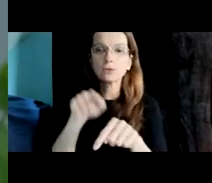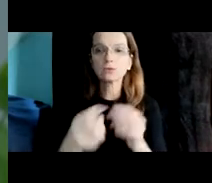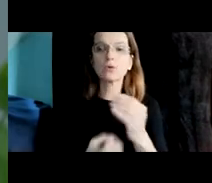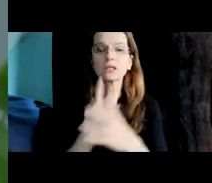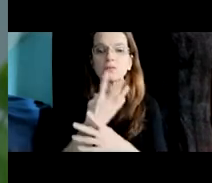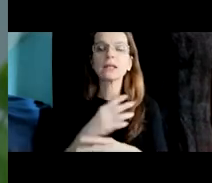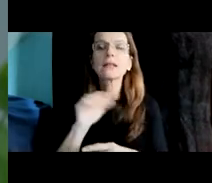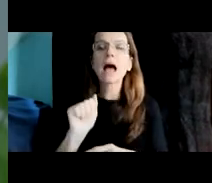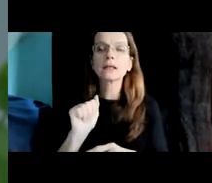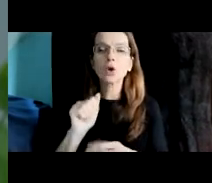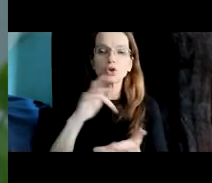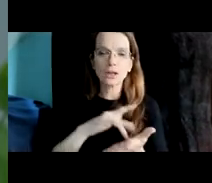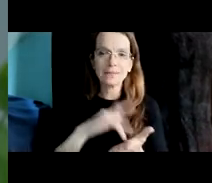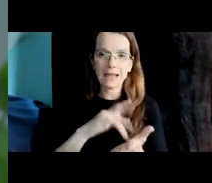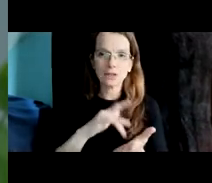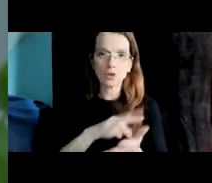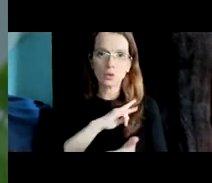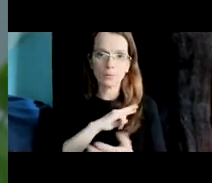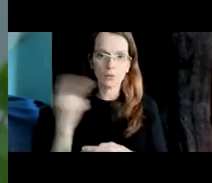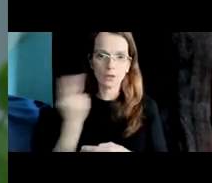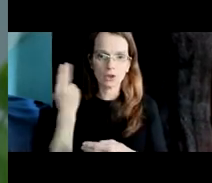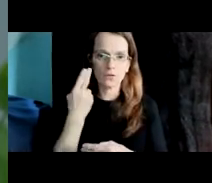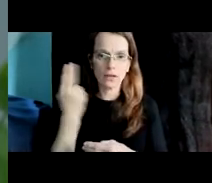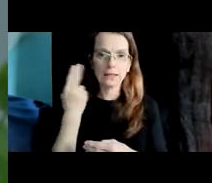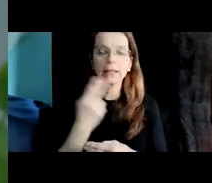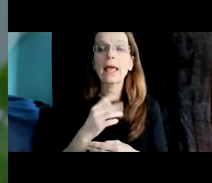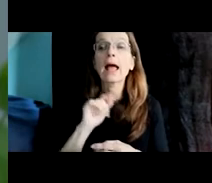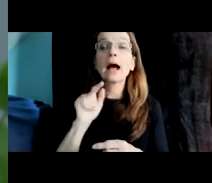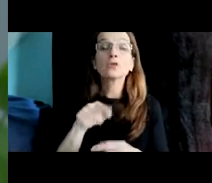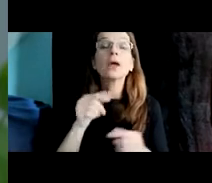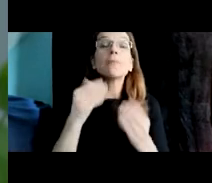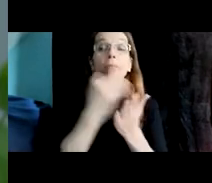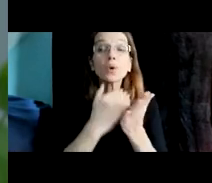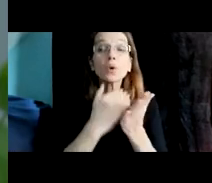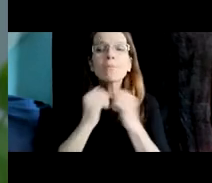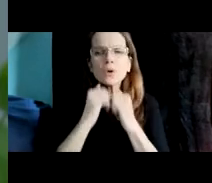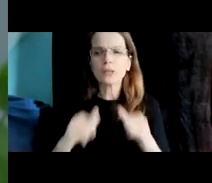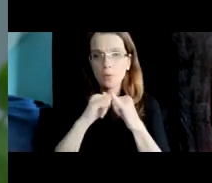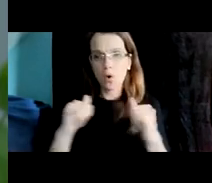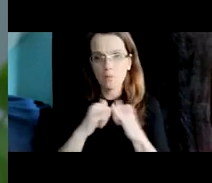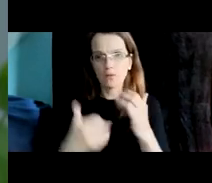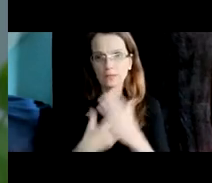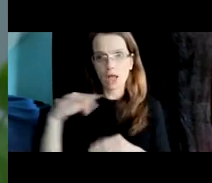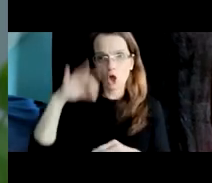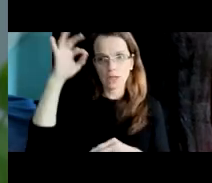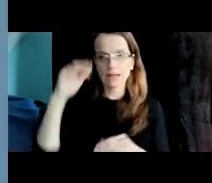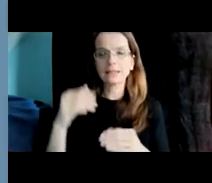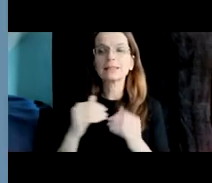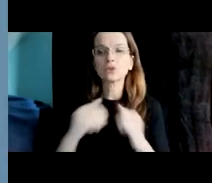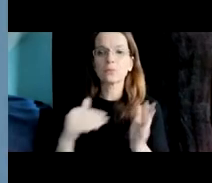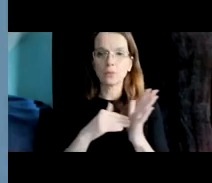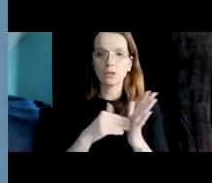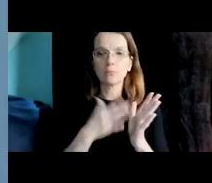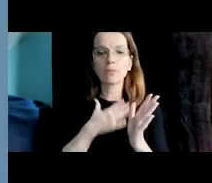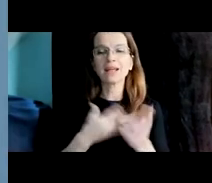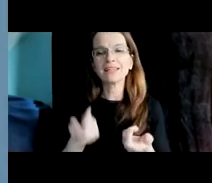Slovenije in je eden od programov, ki je posebej dizajniran prav za odrasle osebe s posebnimi potrebami. Zaključila